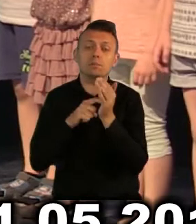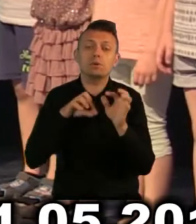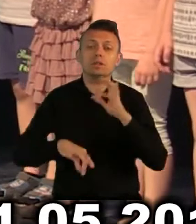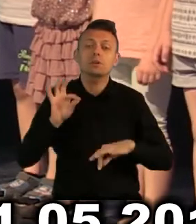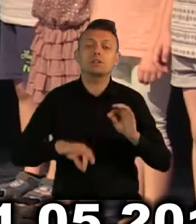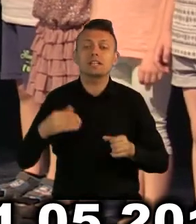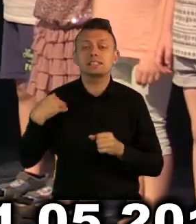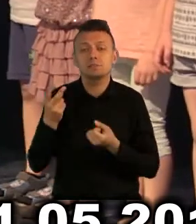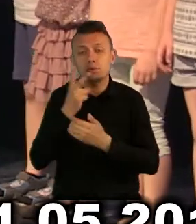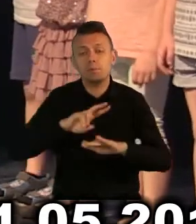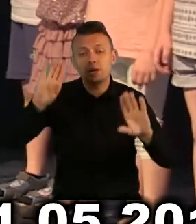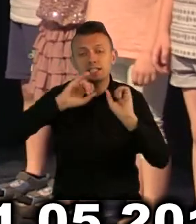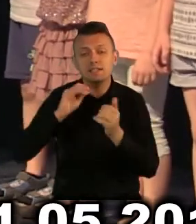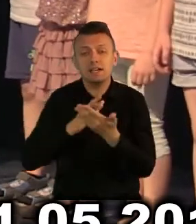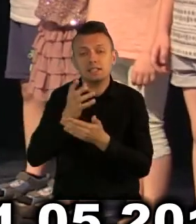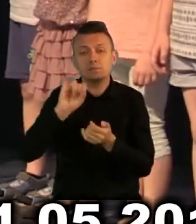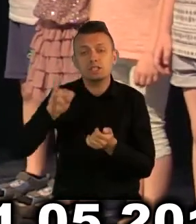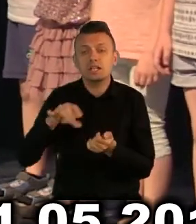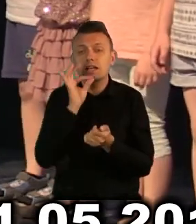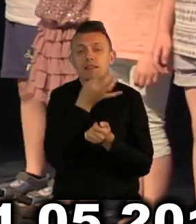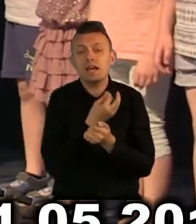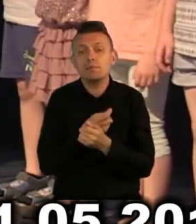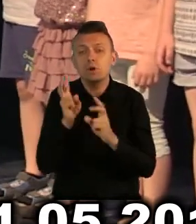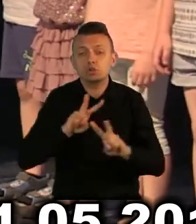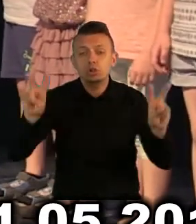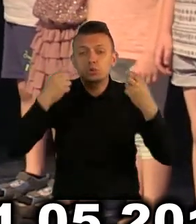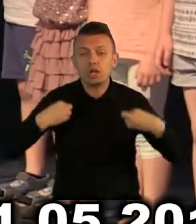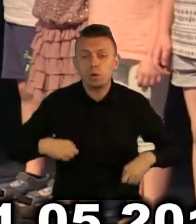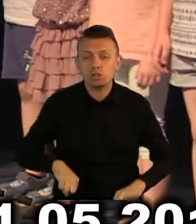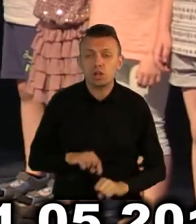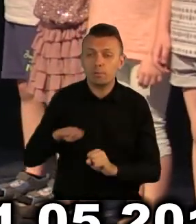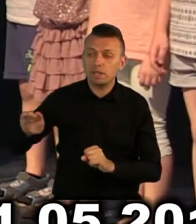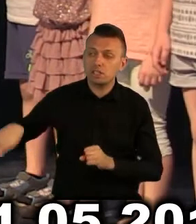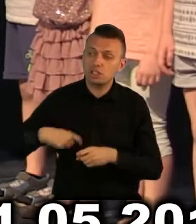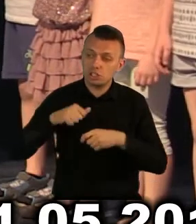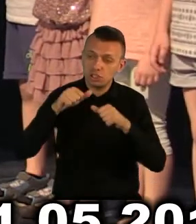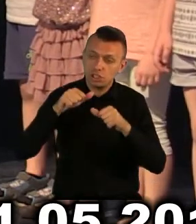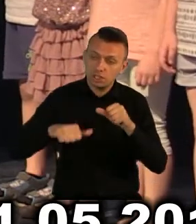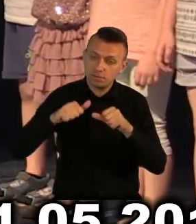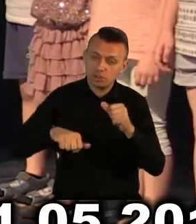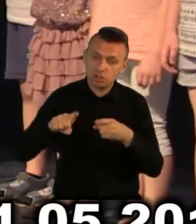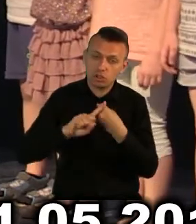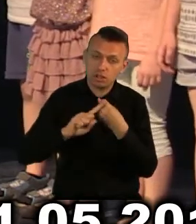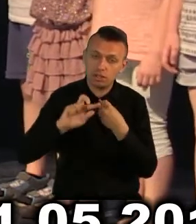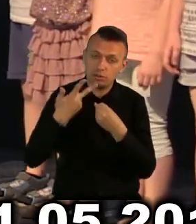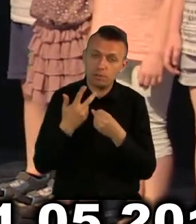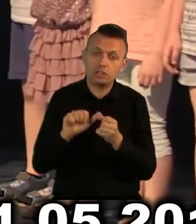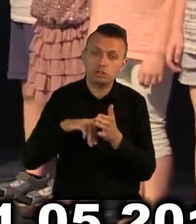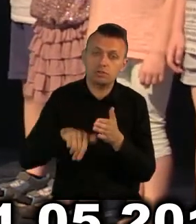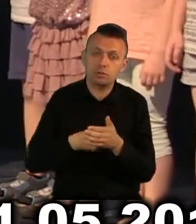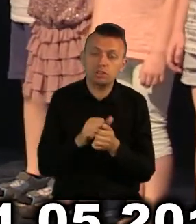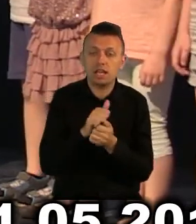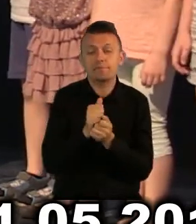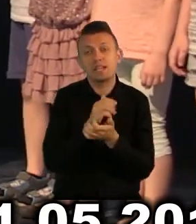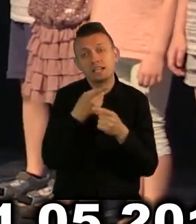konferencji było zaprezentowanie przez najmłodszych uczestników, dzieci z przedszkola nr 3 w Kutnie, krótkiego występu artystycznego dotyczącego